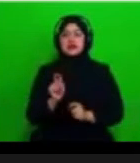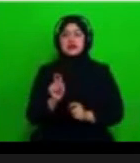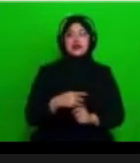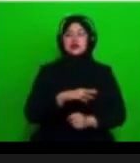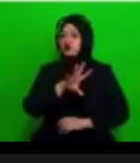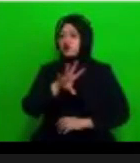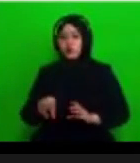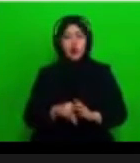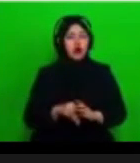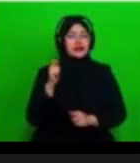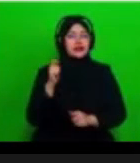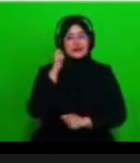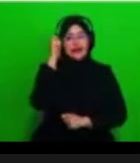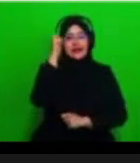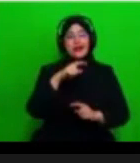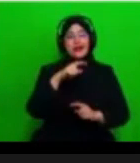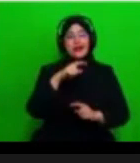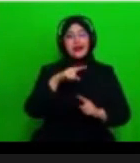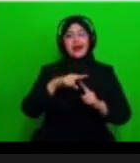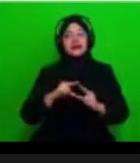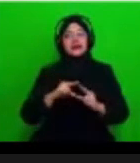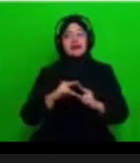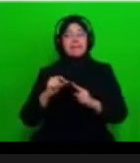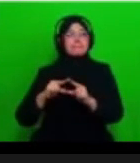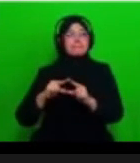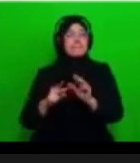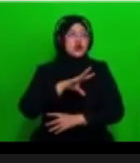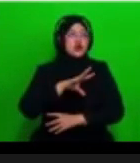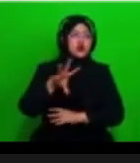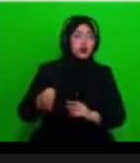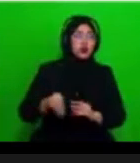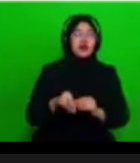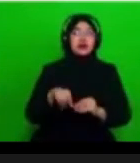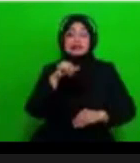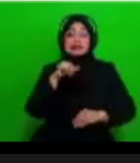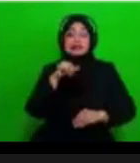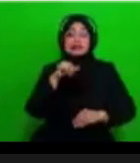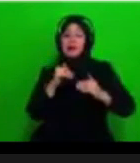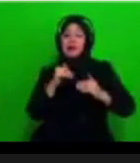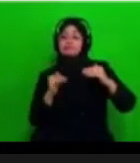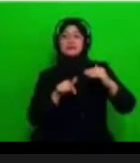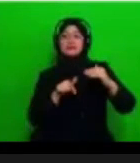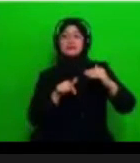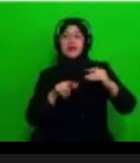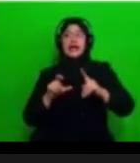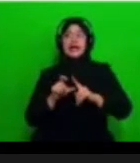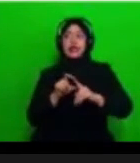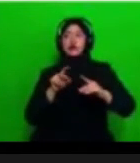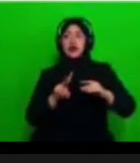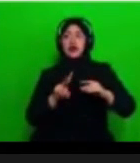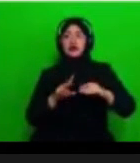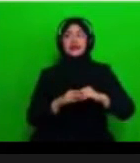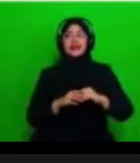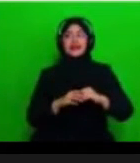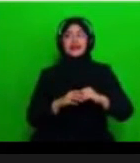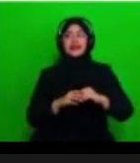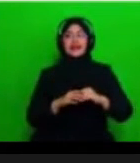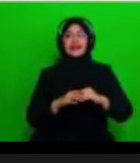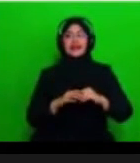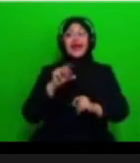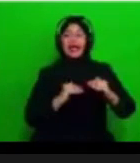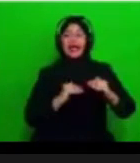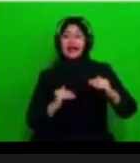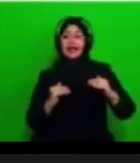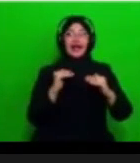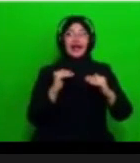sarjana terapan semuanya. Terus nanti yang mengisi tenaga kerja yang terampil di bawah diisi dengan D2. D3-nya naik,